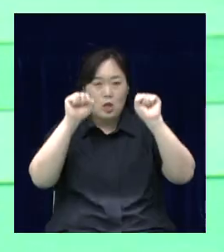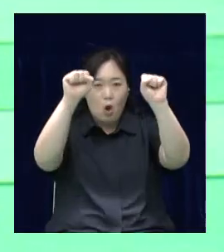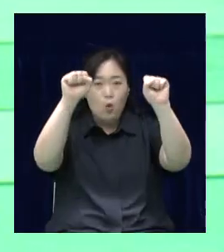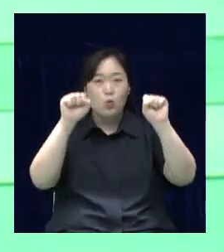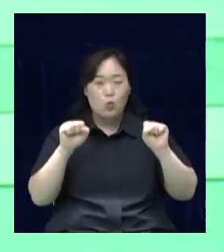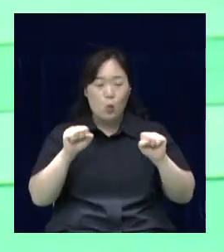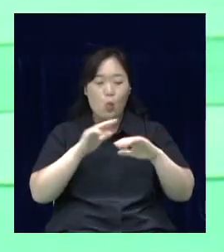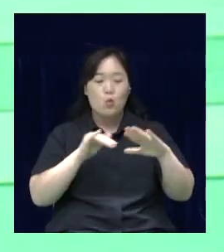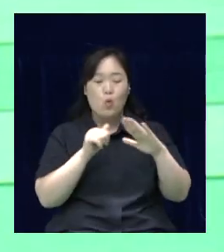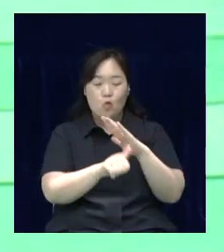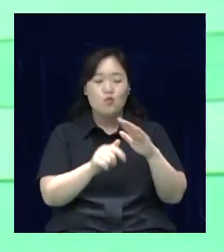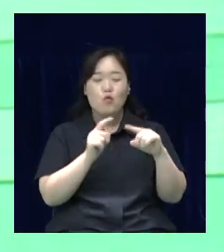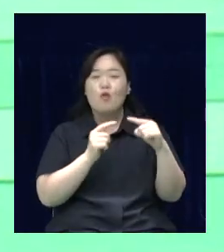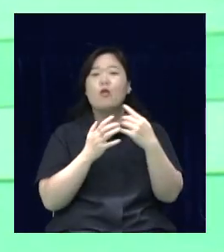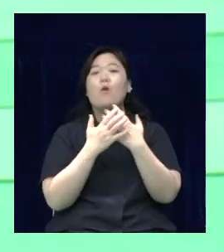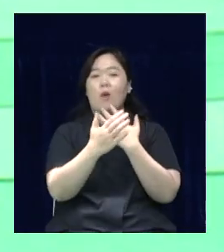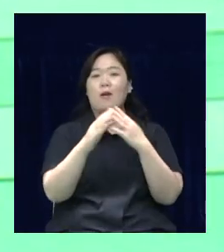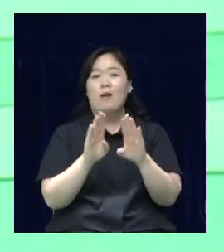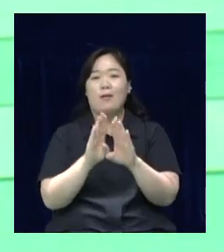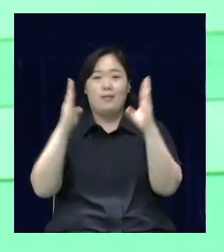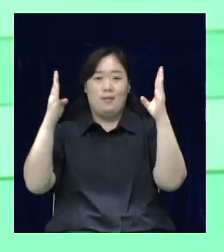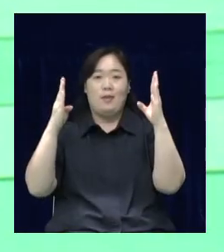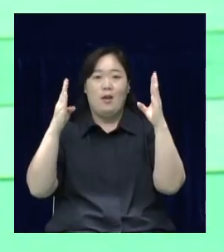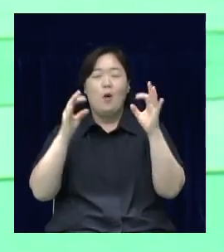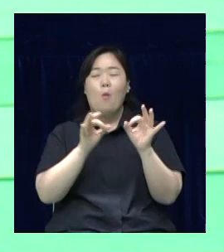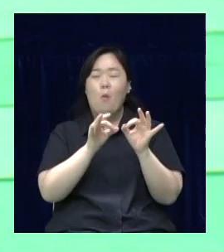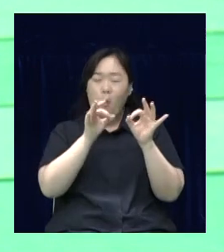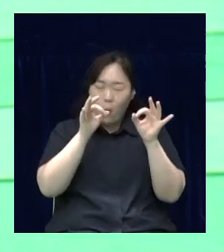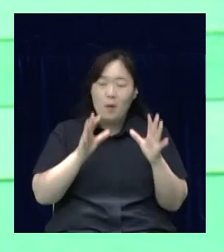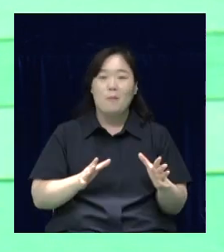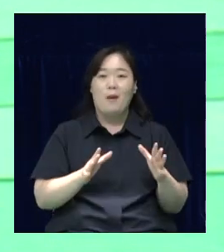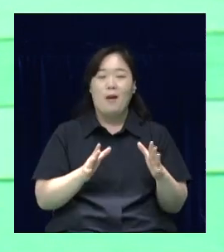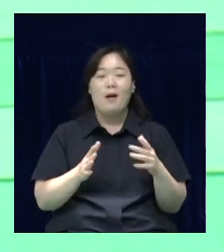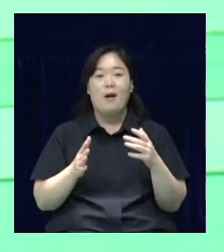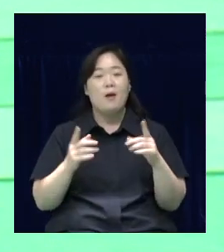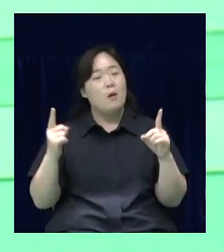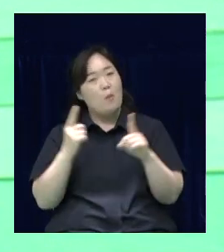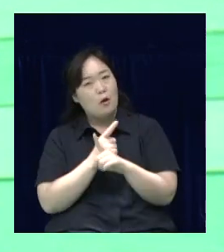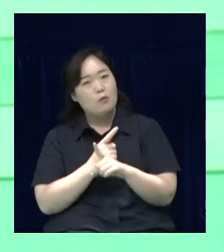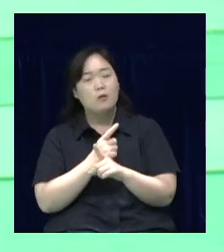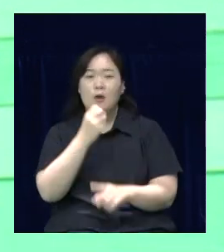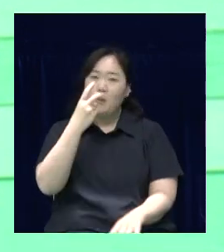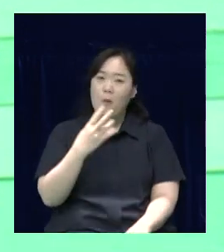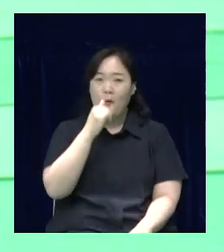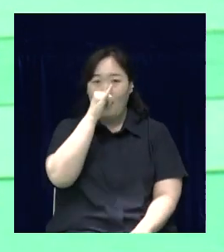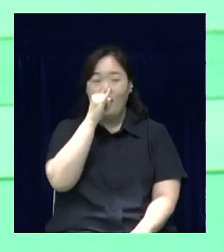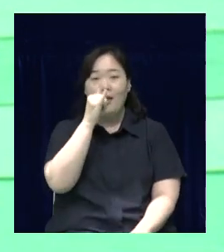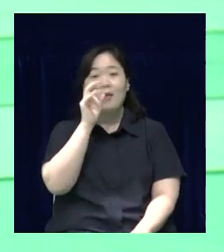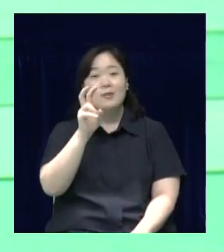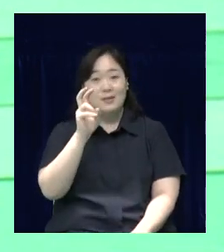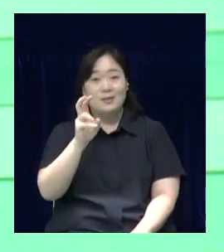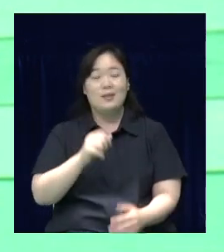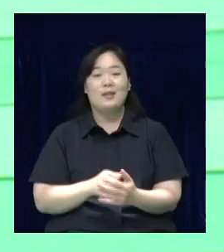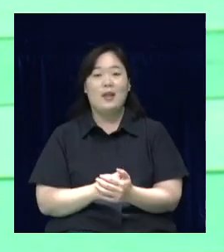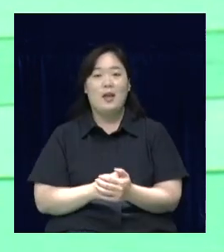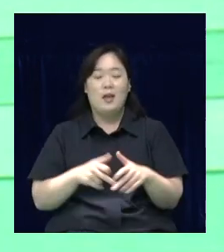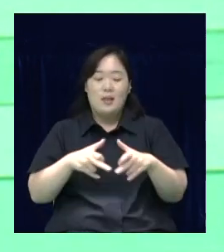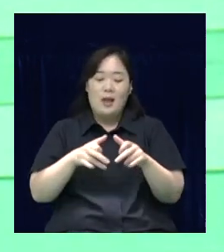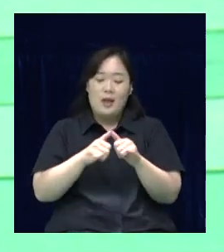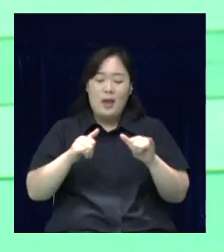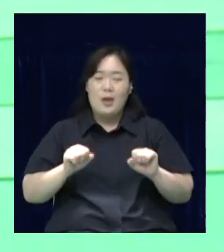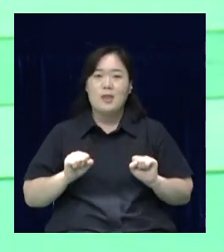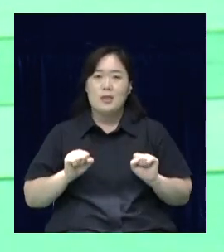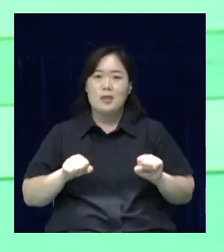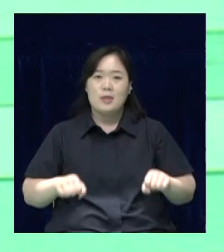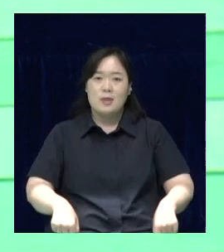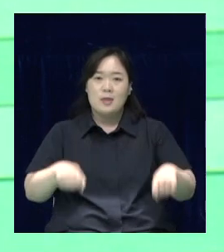됐습니다. 2년 만에 이제 이 대회가 펼쳐지게 됐는데 아무래도 좀 바뀐 부분도 있을 것 같은데 이 장애인 역도 아무래도 일반